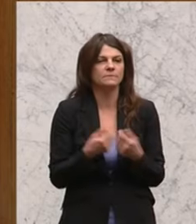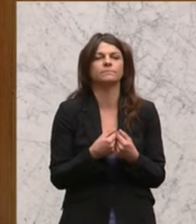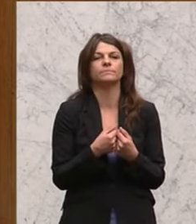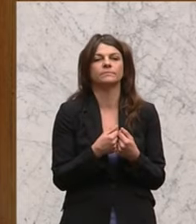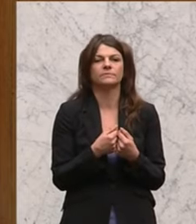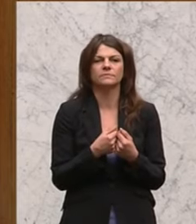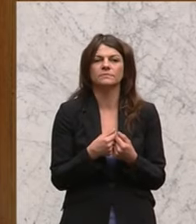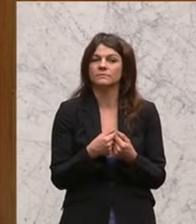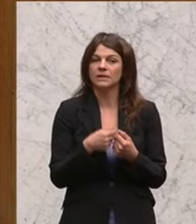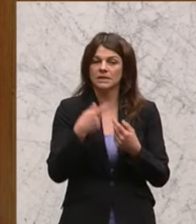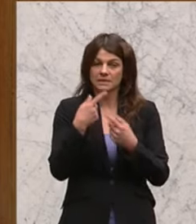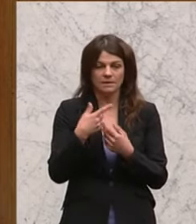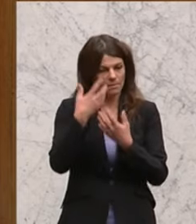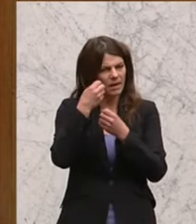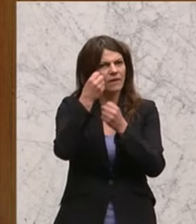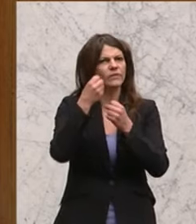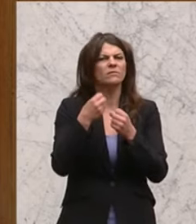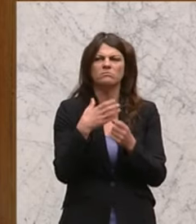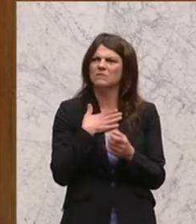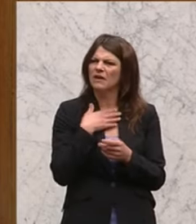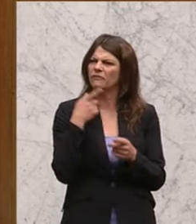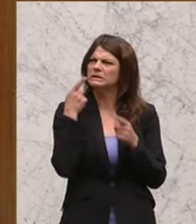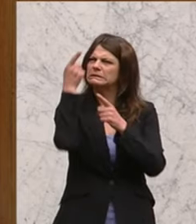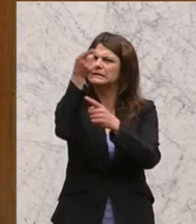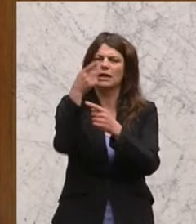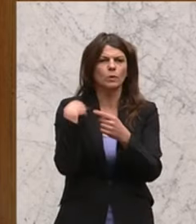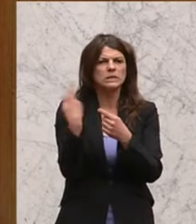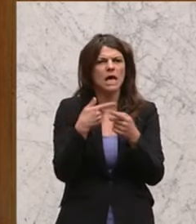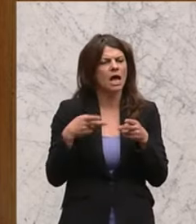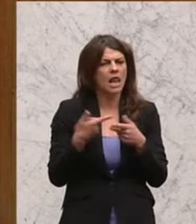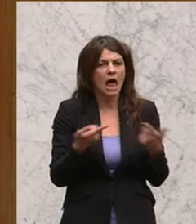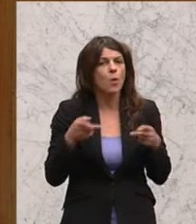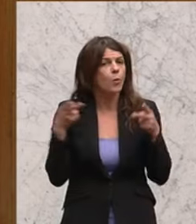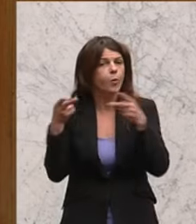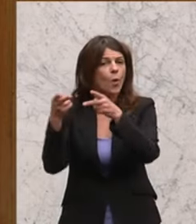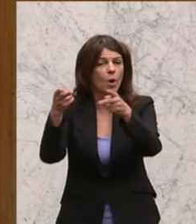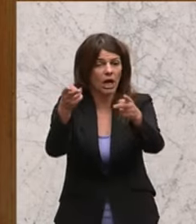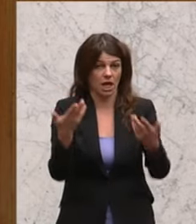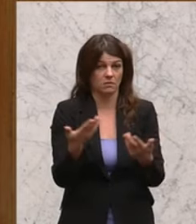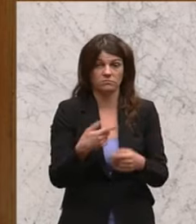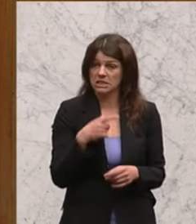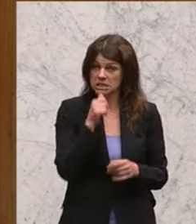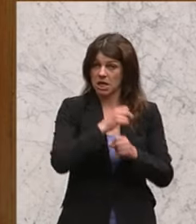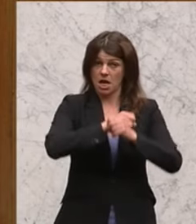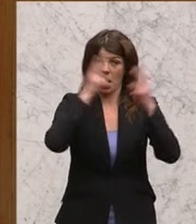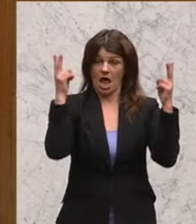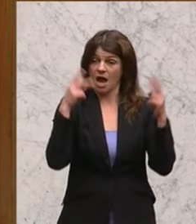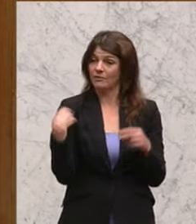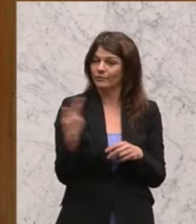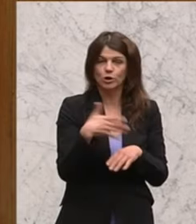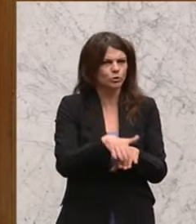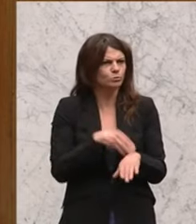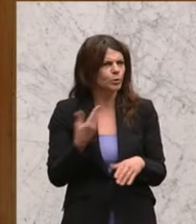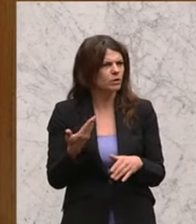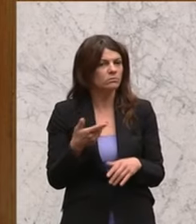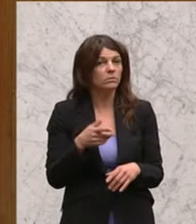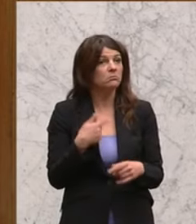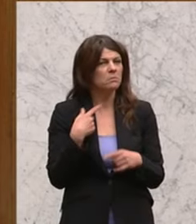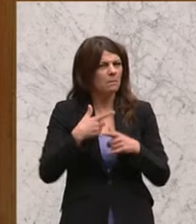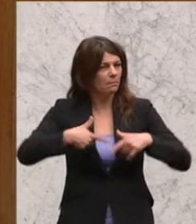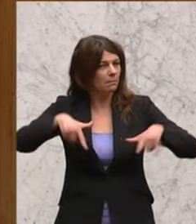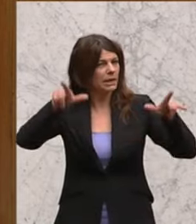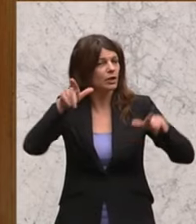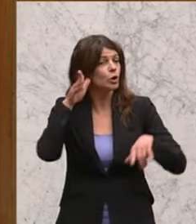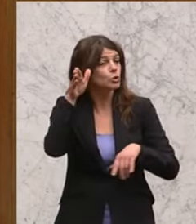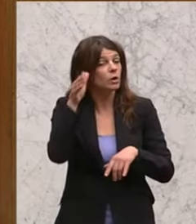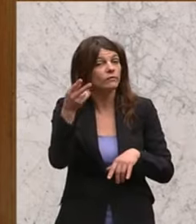Verständnis davon, wohin wir unser Land führen wollen. Was unklar geworden ist, und das ist das, was wir, glaube ich, alle spüren, ist, dass die Zukunftsbilder verloren